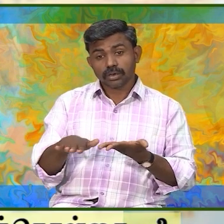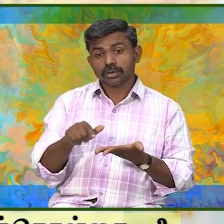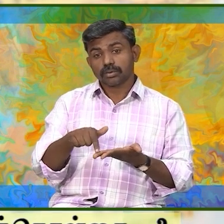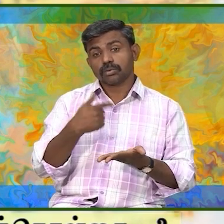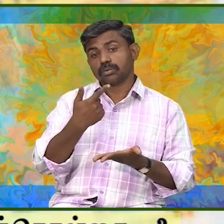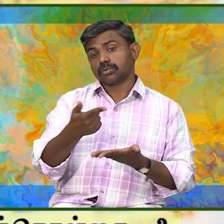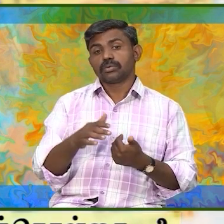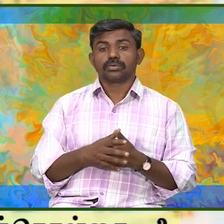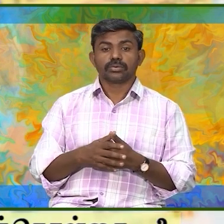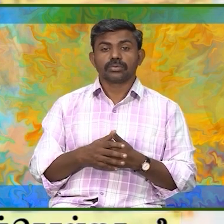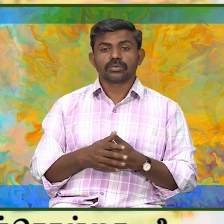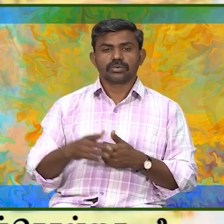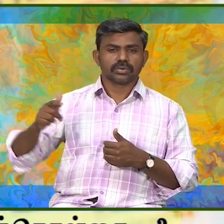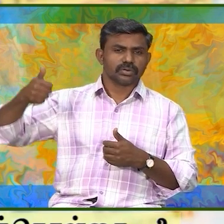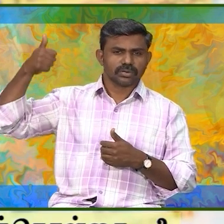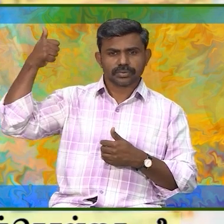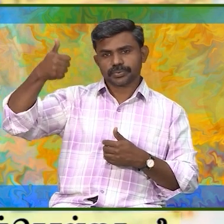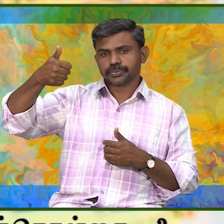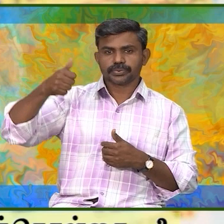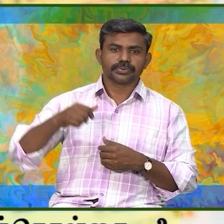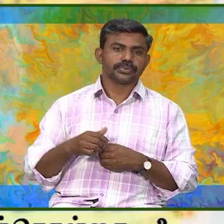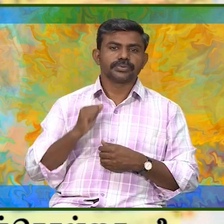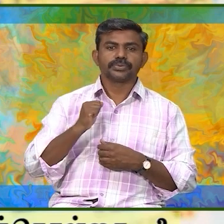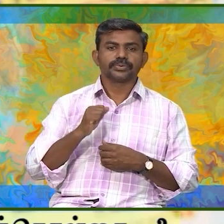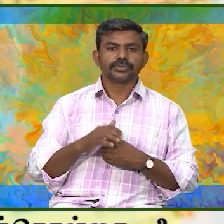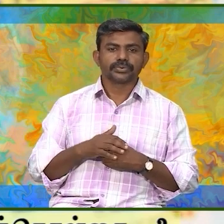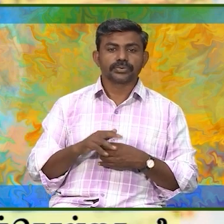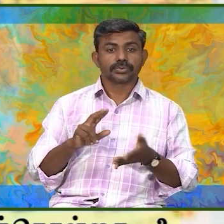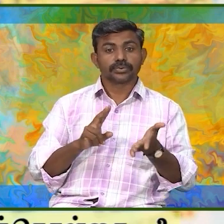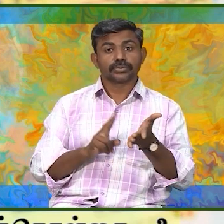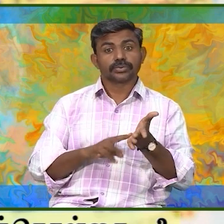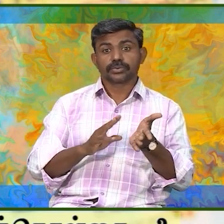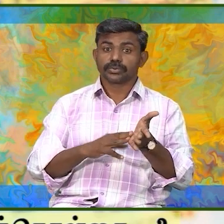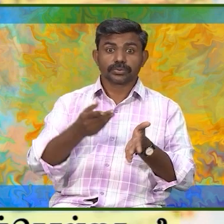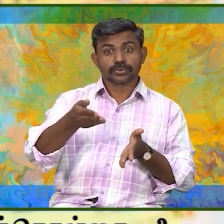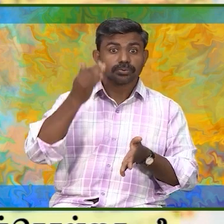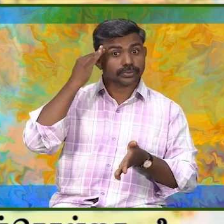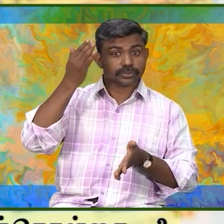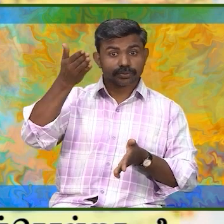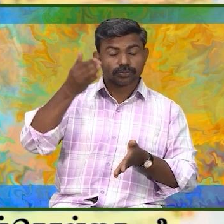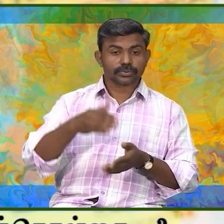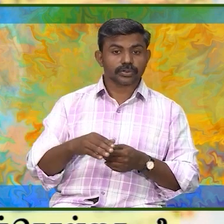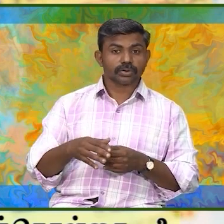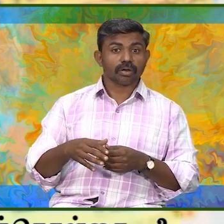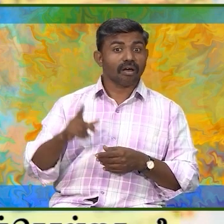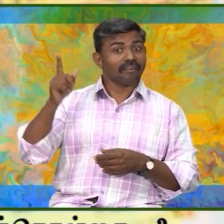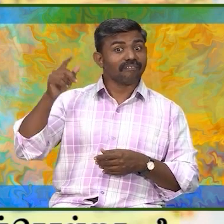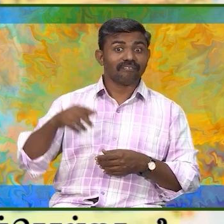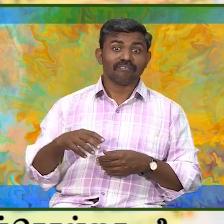முக்கியமானது. இதில் நம்ம வெற்றியும் கண்டிருக்கோம். எப்படின்னு தெரியுமா? நெல்சன் மண்டேலா உங்களுக்கு தெரியும், ஆப்பிரிக்க